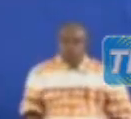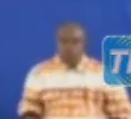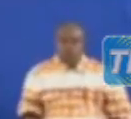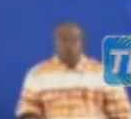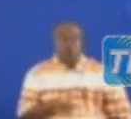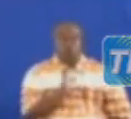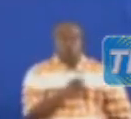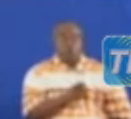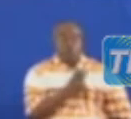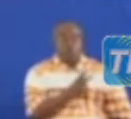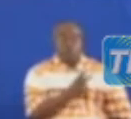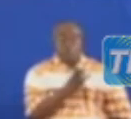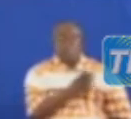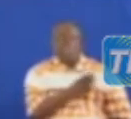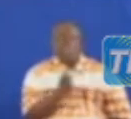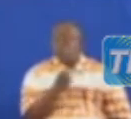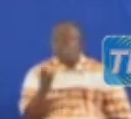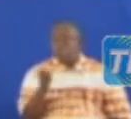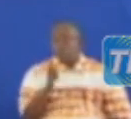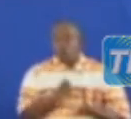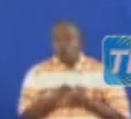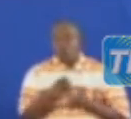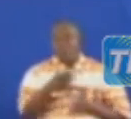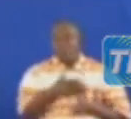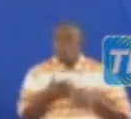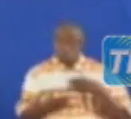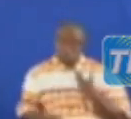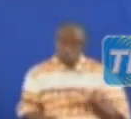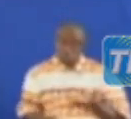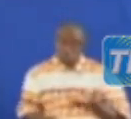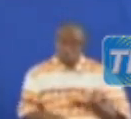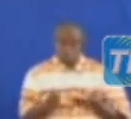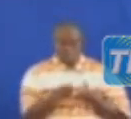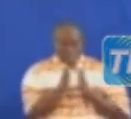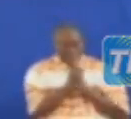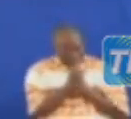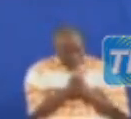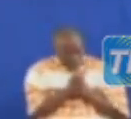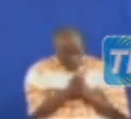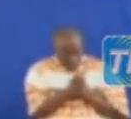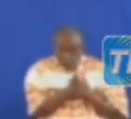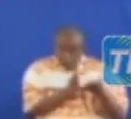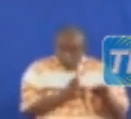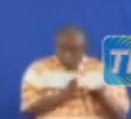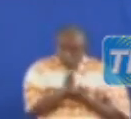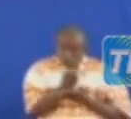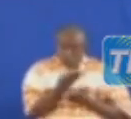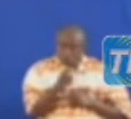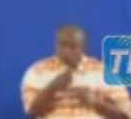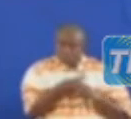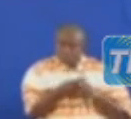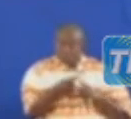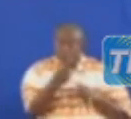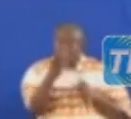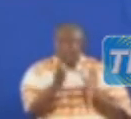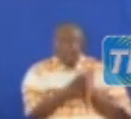fedha 2023-2024, Ofisi ya Rais Temisemi inaomba kuidhinishiwa shilingi bilioni